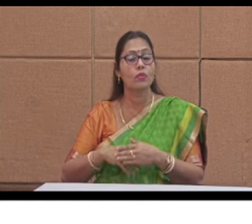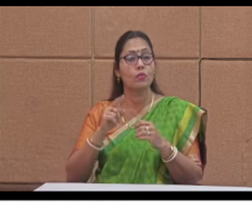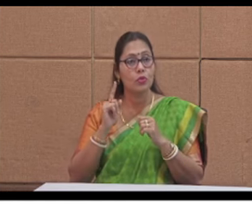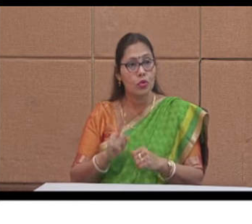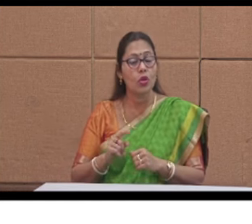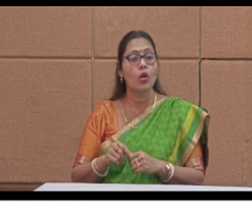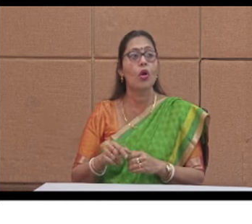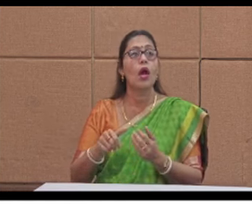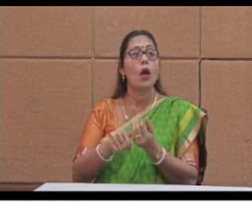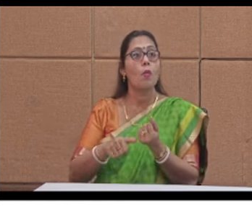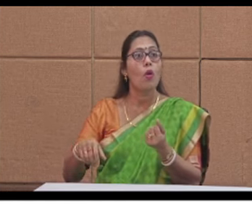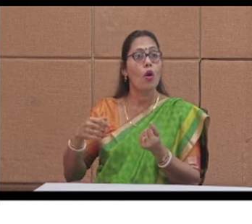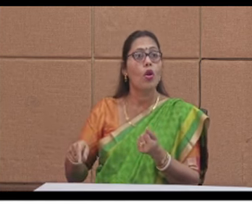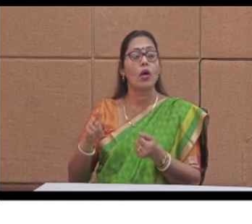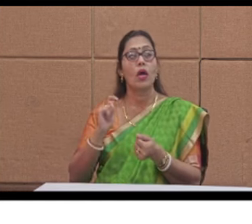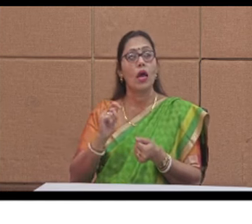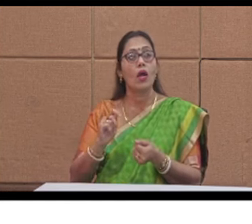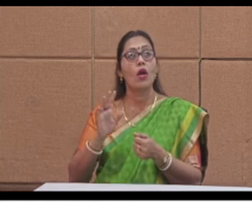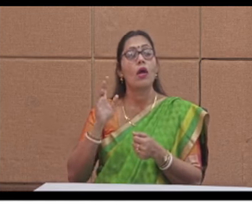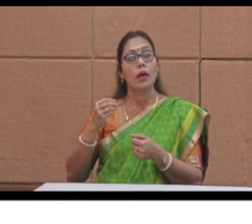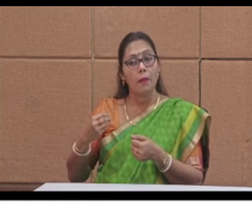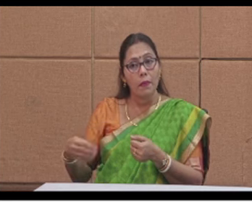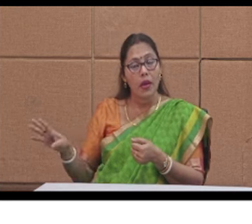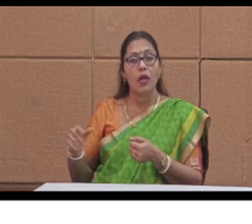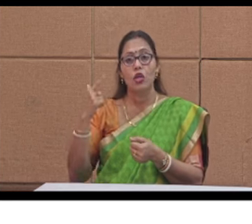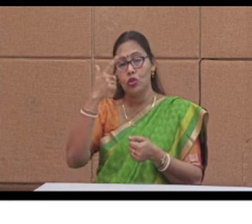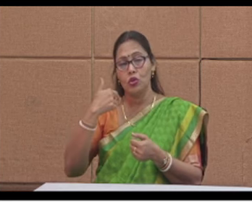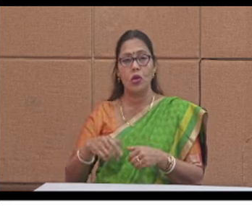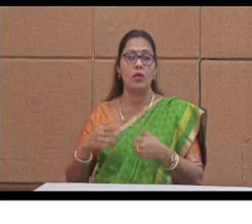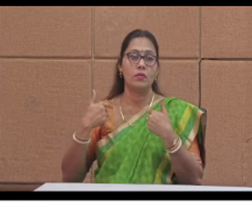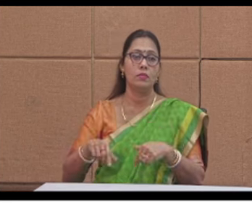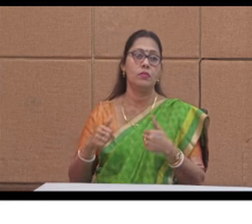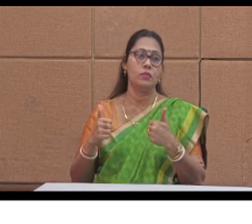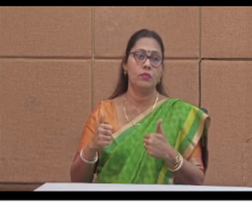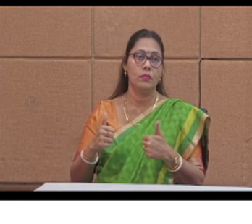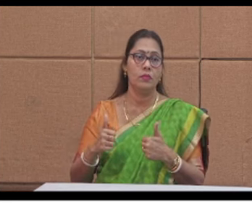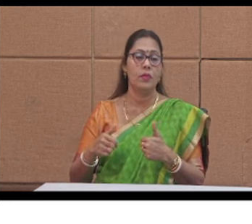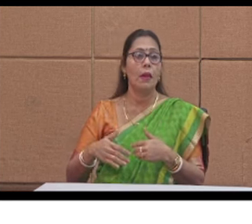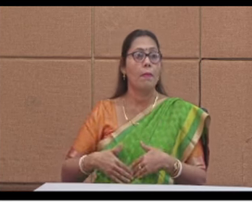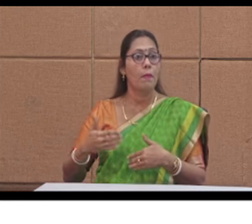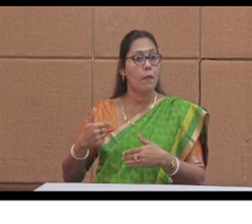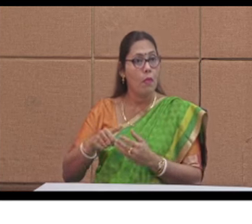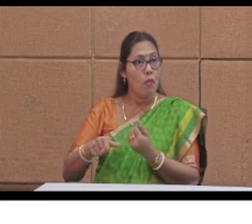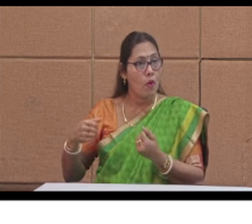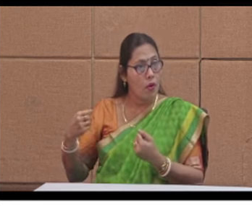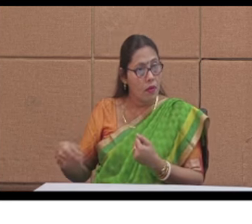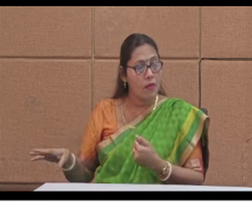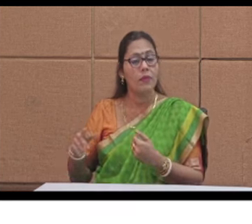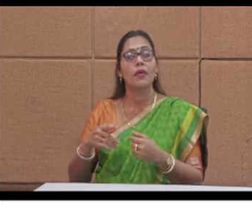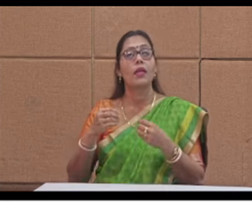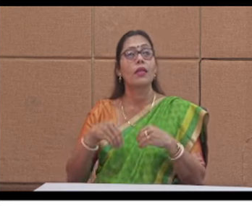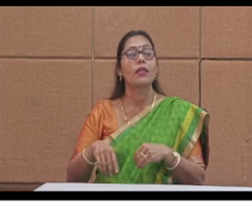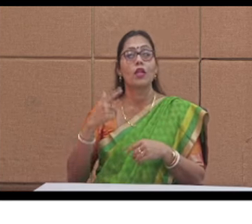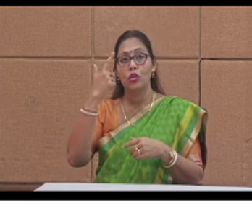জন্য মল তৈরি হওয়া কিন্তু খুব গুরুত্বপূর্ণ মল যদি ঠিকমত তৈরি না হয়